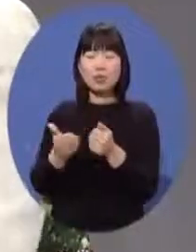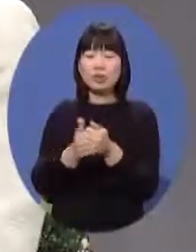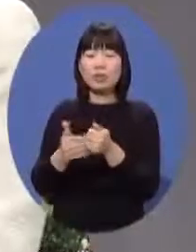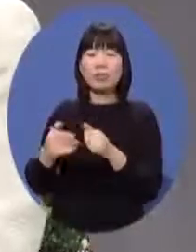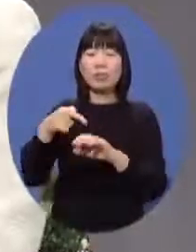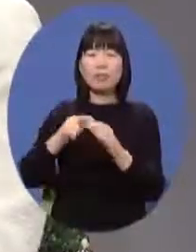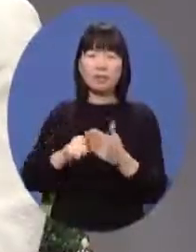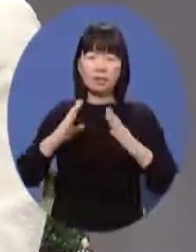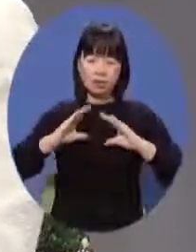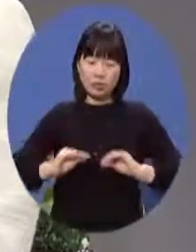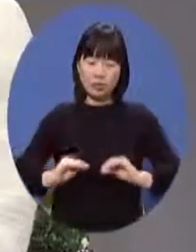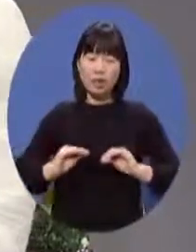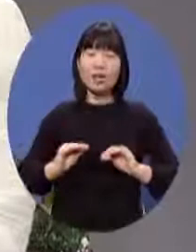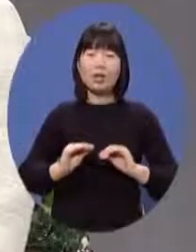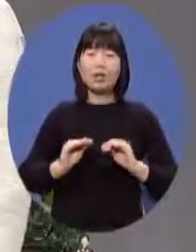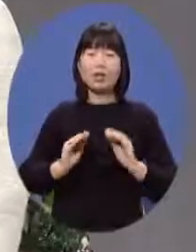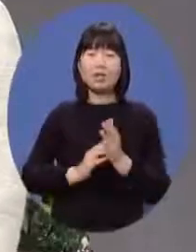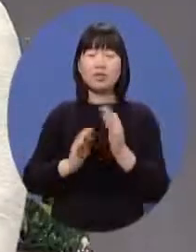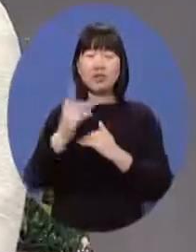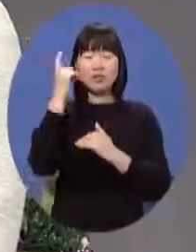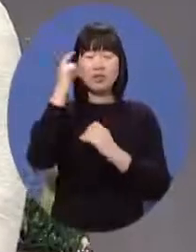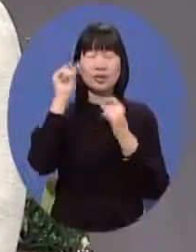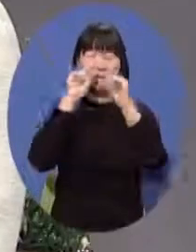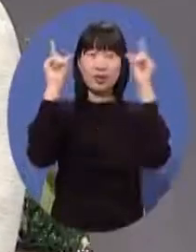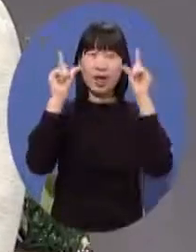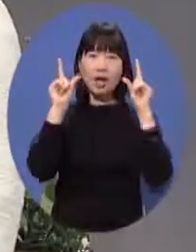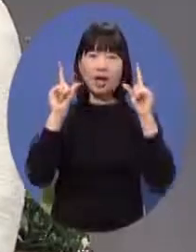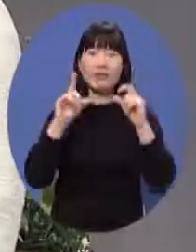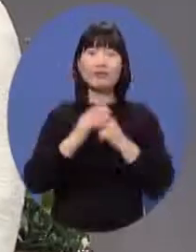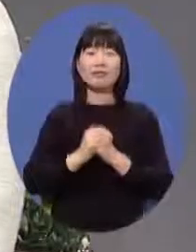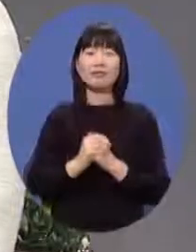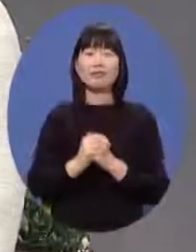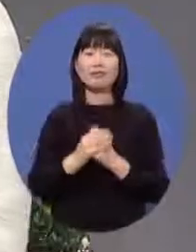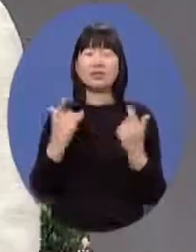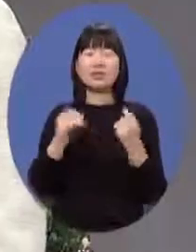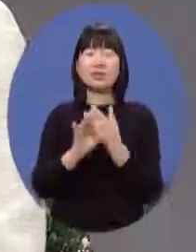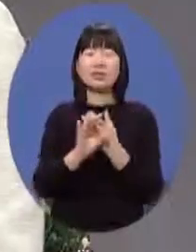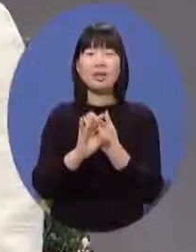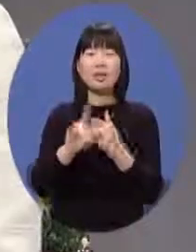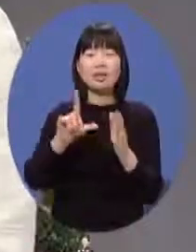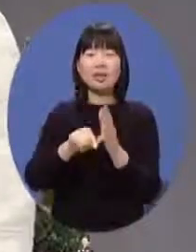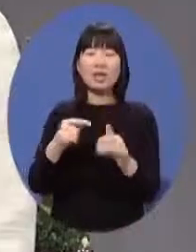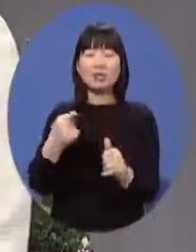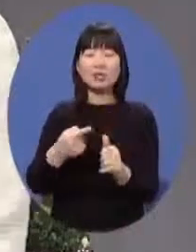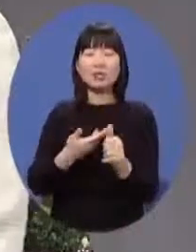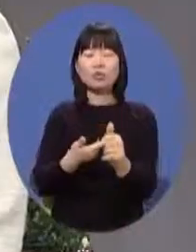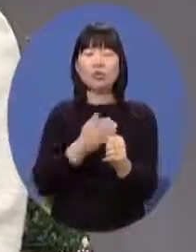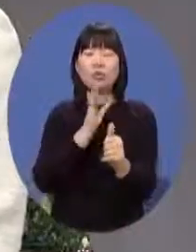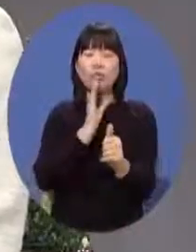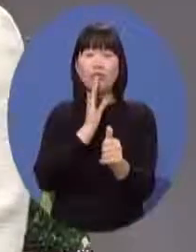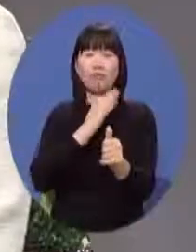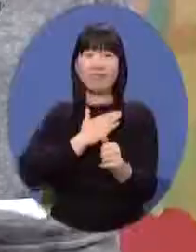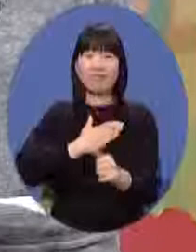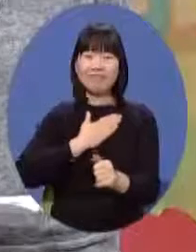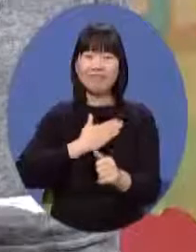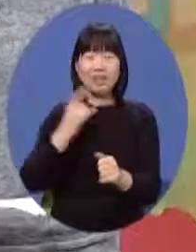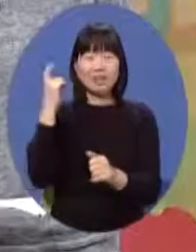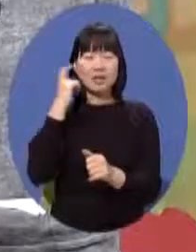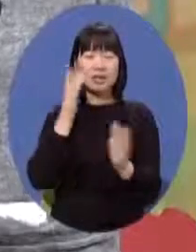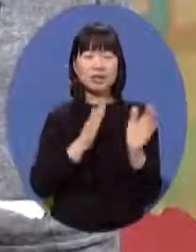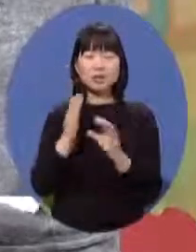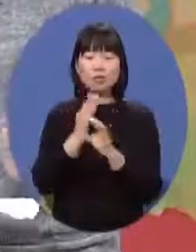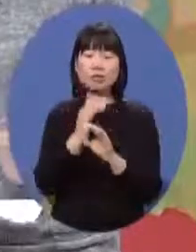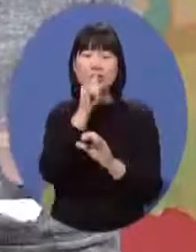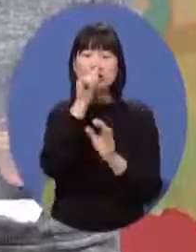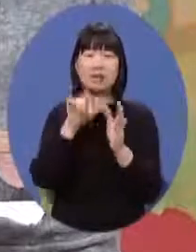싹 가라앉죠. 그러면 이제 아이가 제정신을 차리게 됩니다. 그렇군요. 네, 그러면 그때 훈육을 하시면 됩니다. 네네. 들을 준비가 된 상태에서.